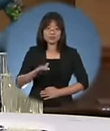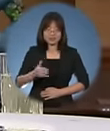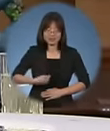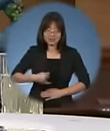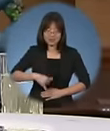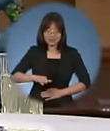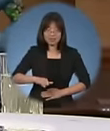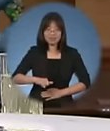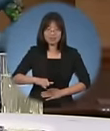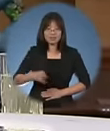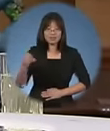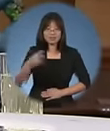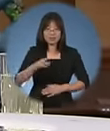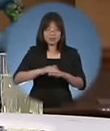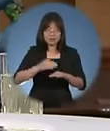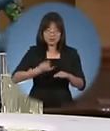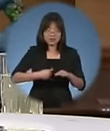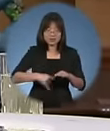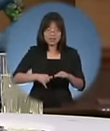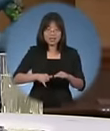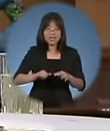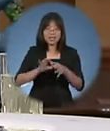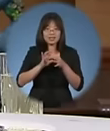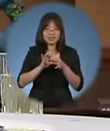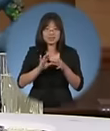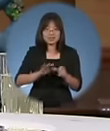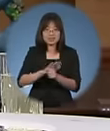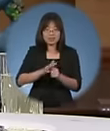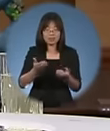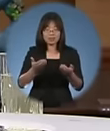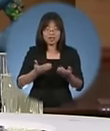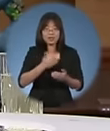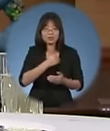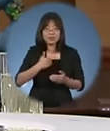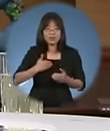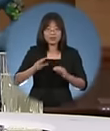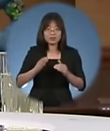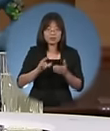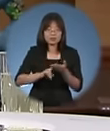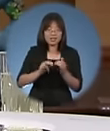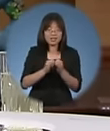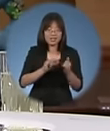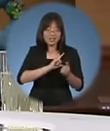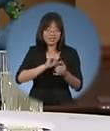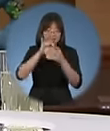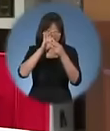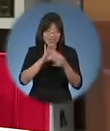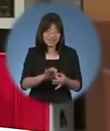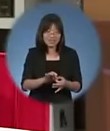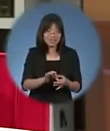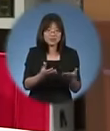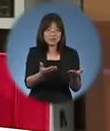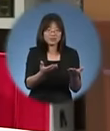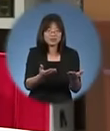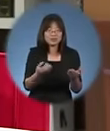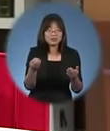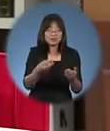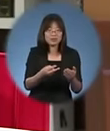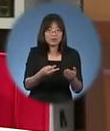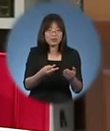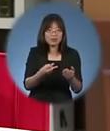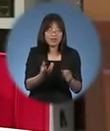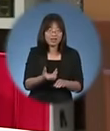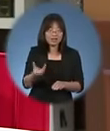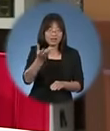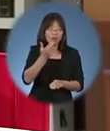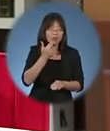자녀들 더 나아가 이제 손자 세대까지 예. 사랑받을 수 있는 국민 만화의 명성도 계속 이어가시고. 네. 예. 이건 업데이트